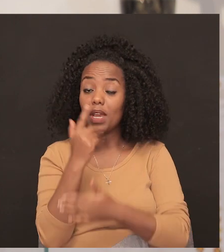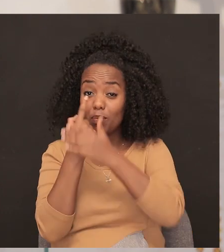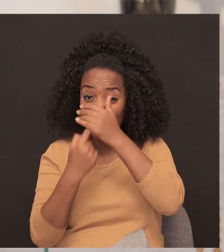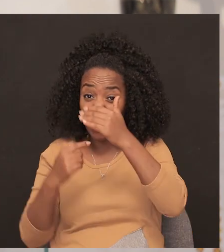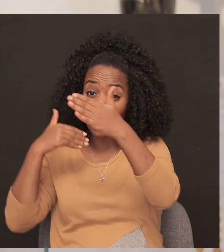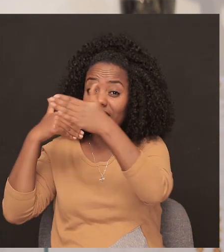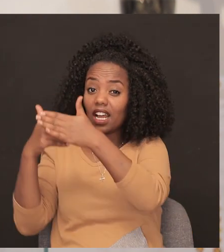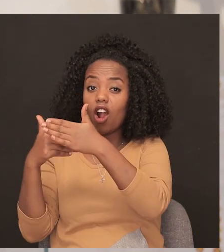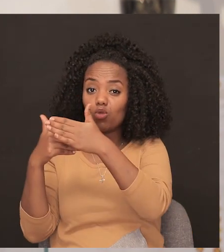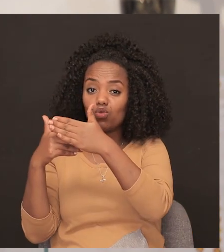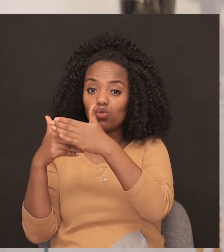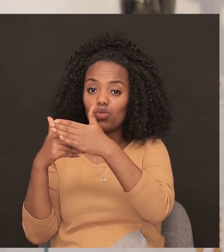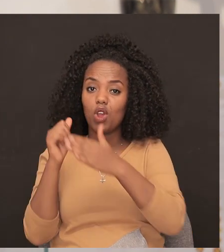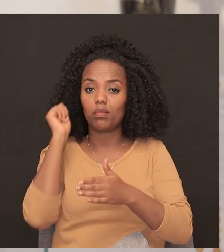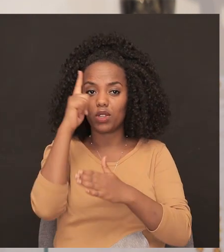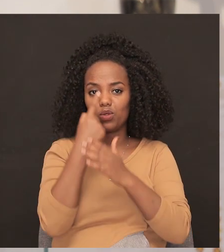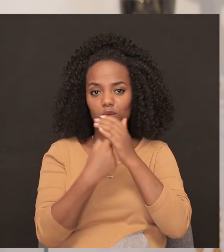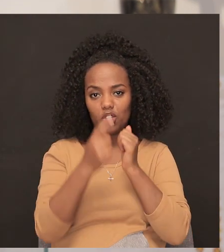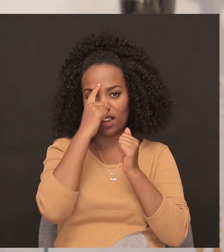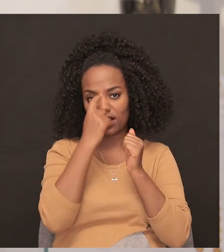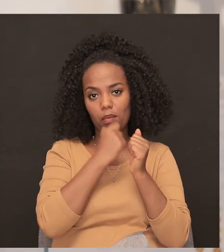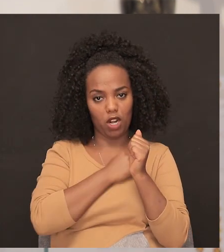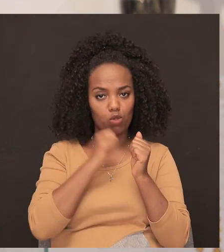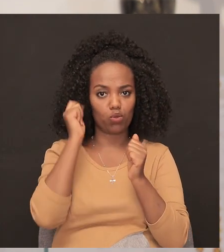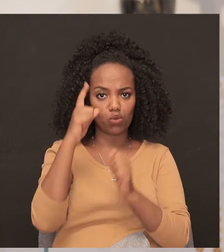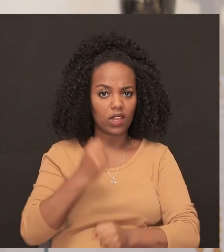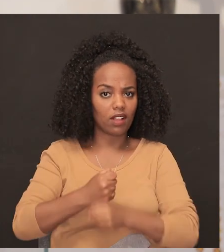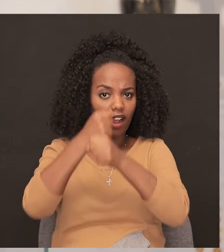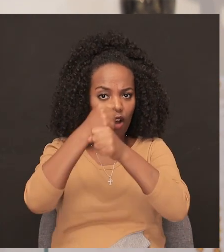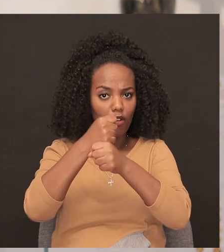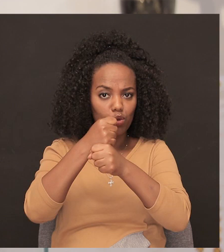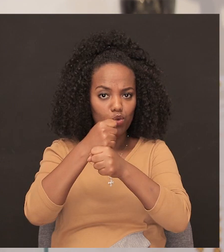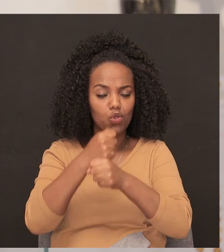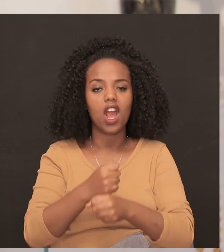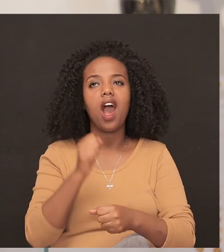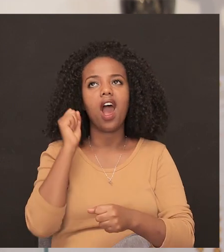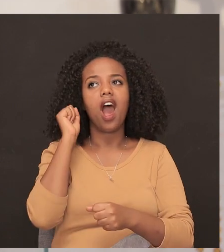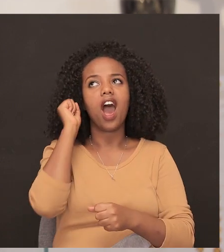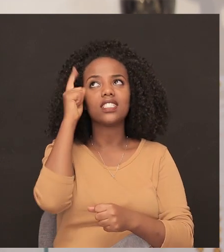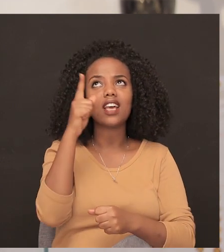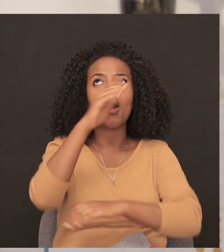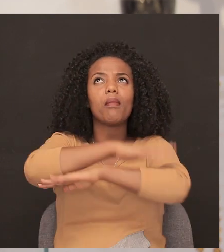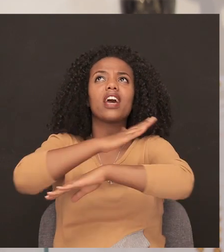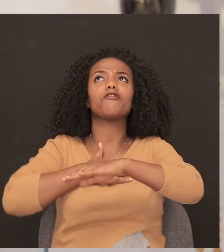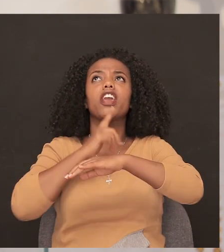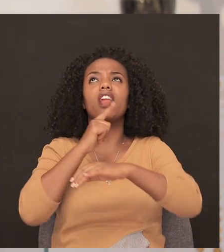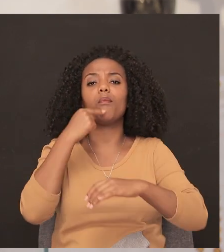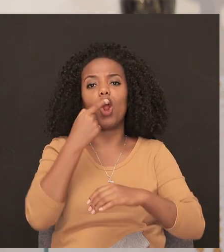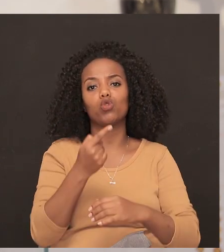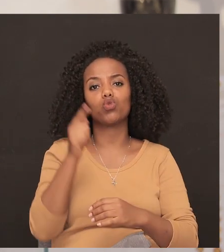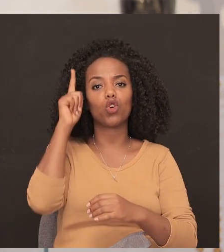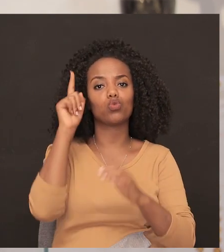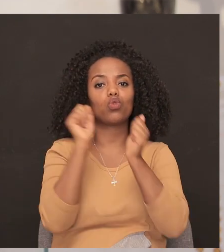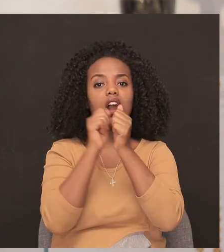ብቻ ከተጠጋችሁ፣ በሱ ብቻ ከታመናችሁ፣ እሱን ከተደገፋችሁ፣ አንተ ማረፊያዬ ነህ ብላችሁ ከእሱ